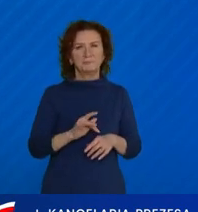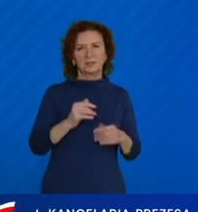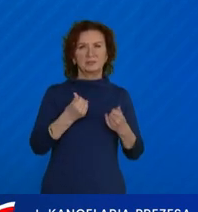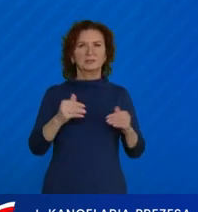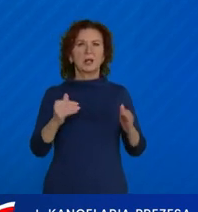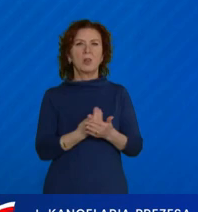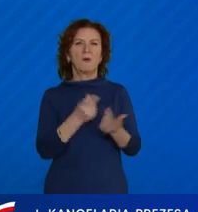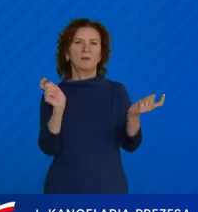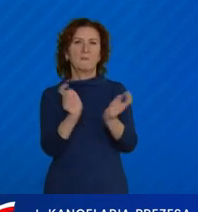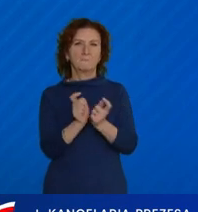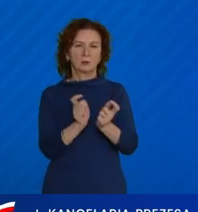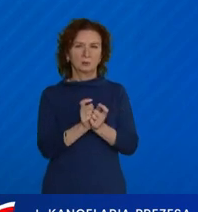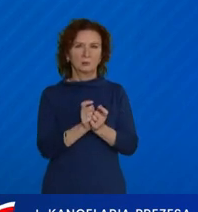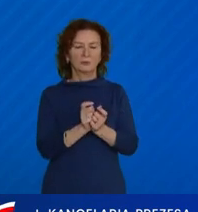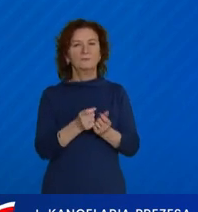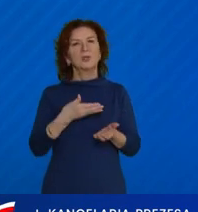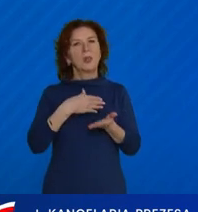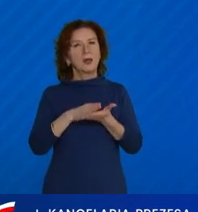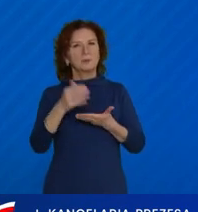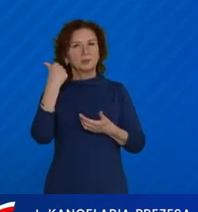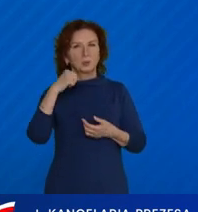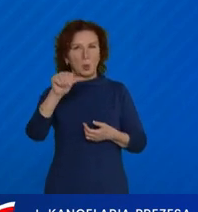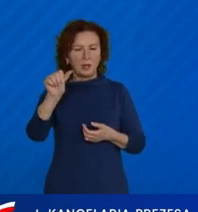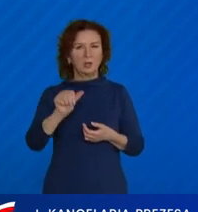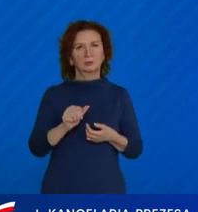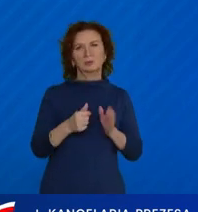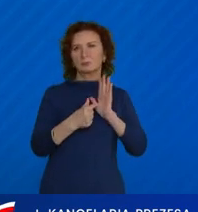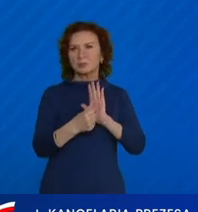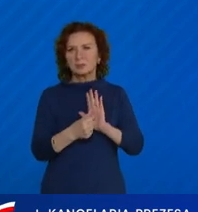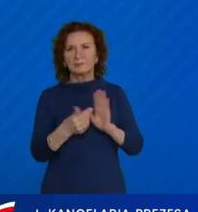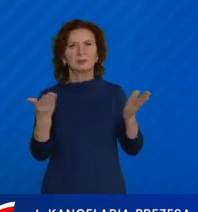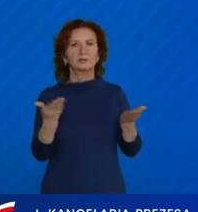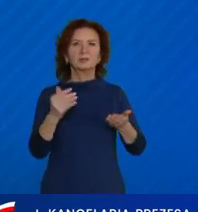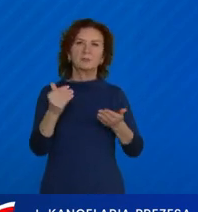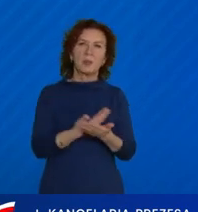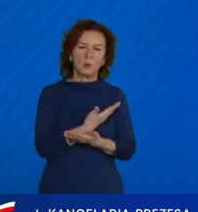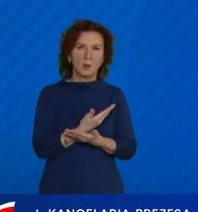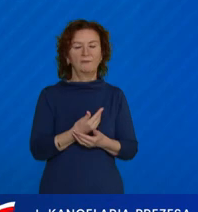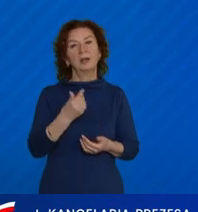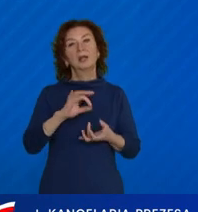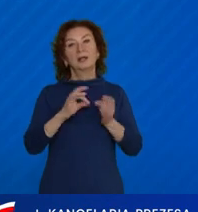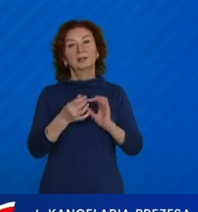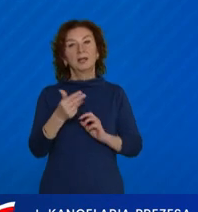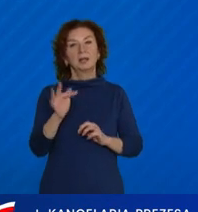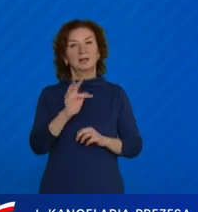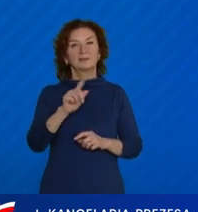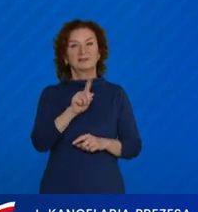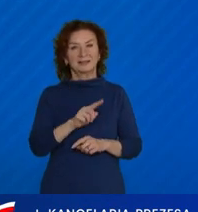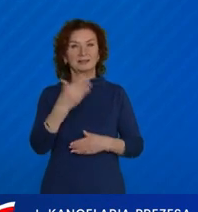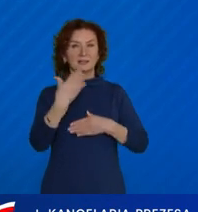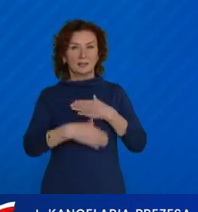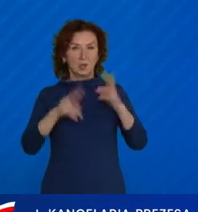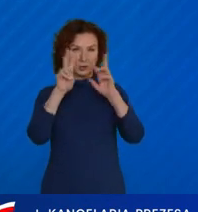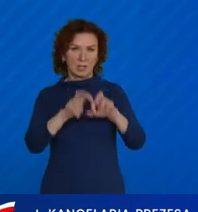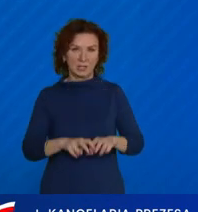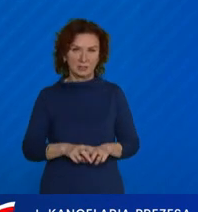na początku przyszłego tygodnia, jak Narodowy Fundusz Zdrowia zakończy swoje analizy. I tu mam wielką prośbę i